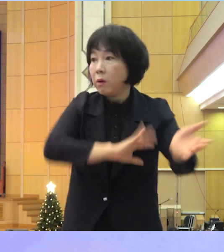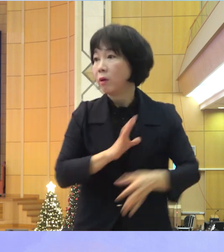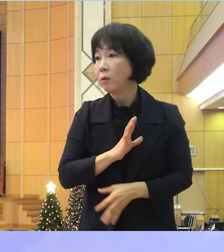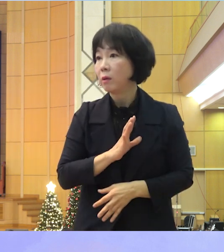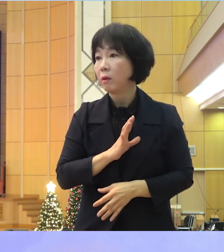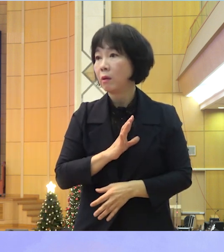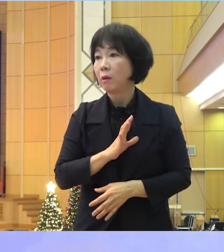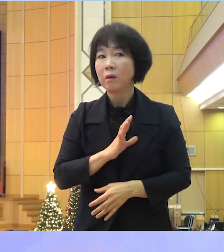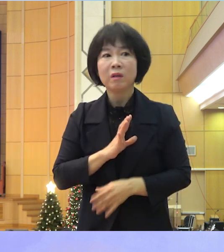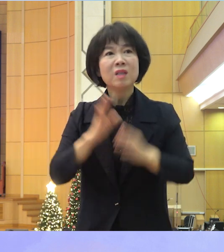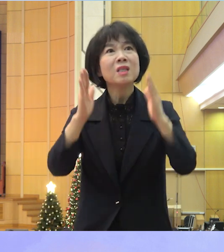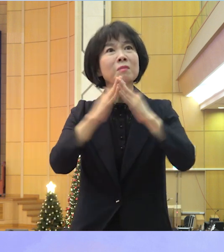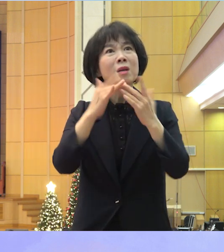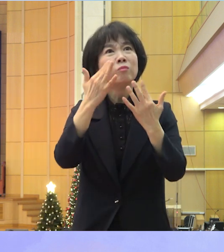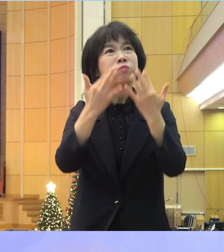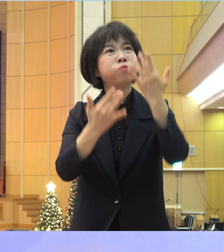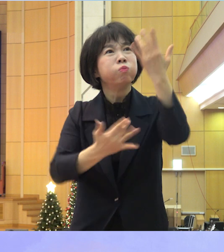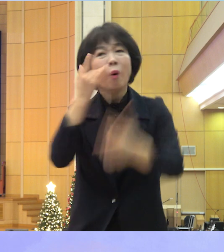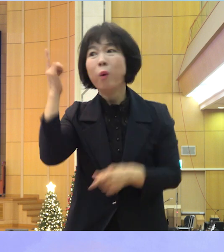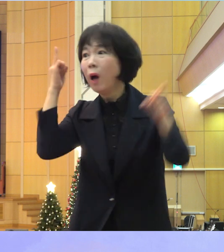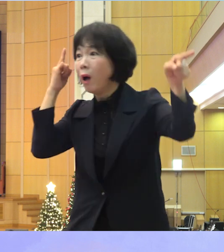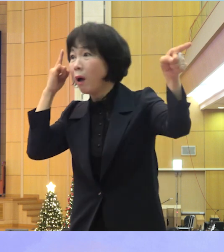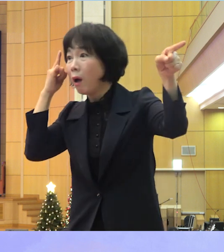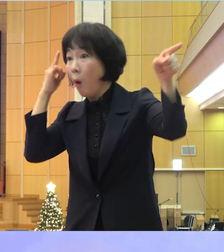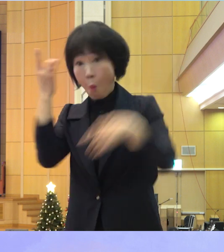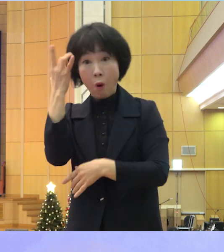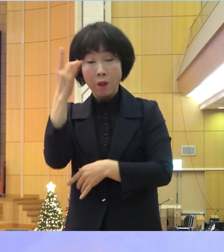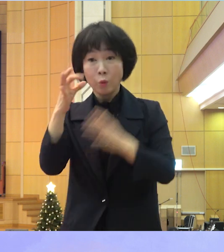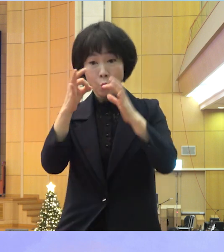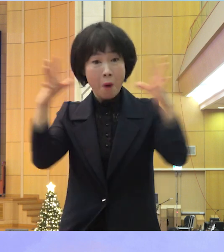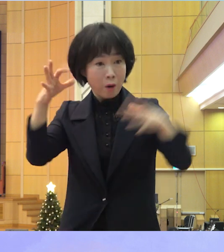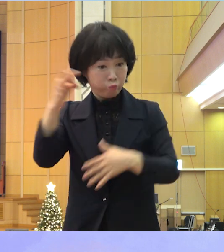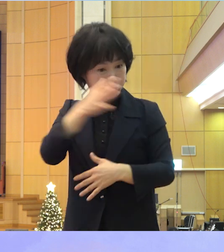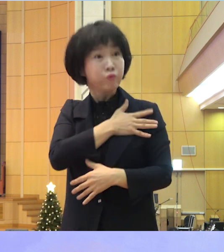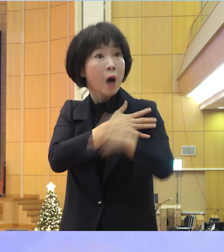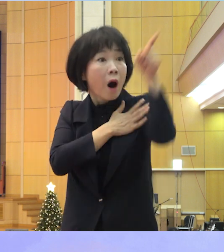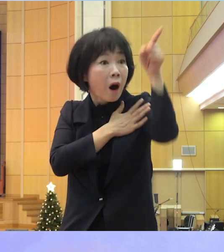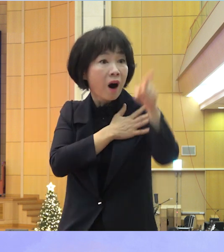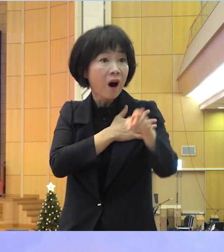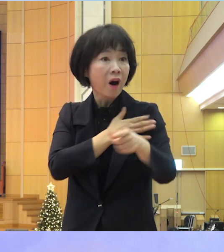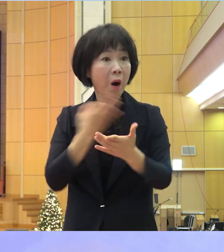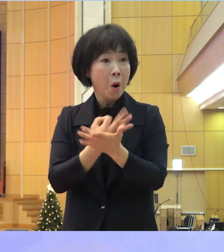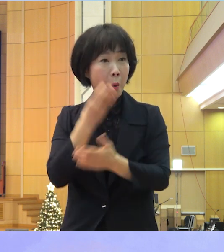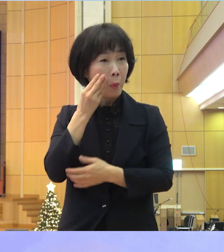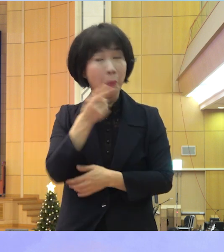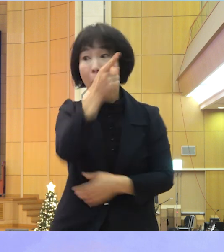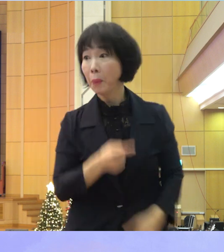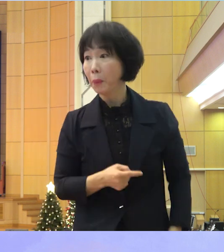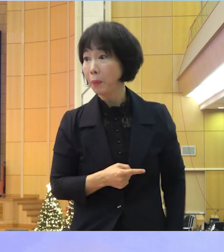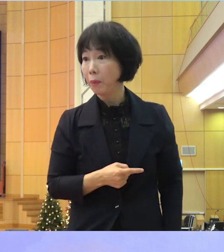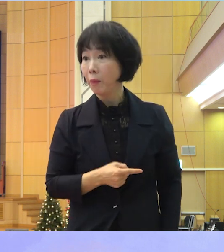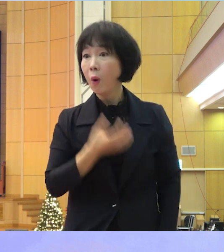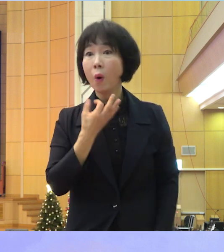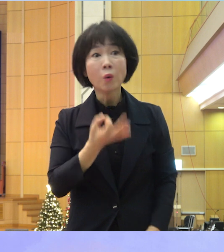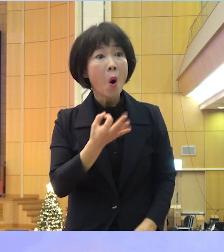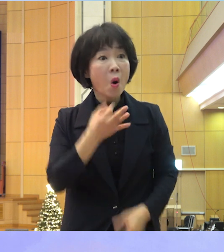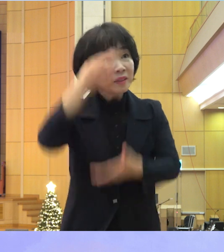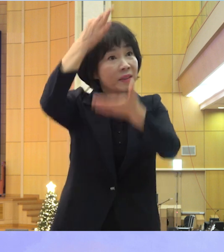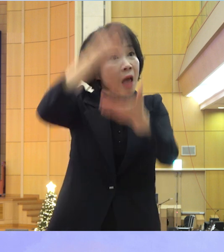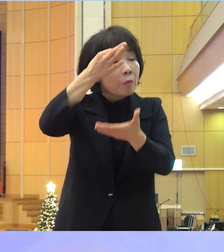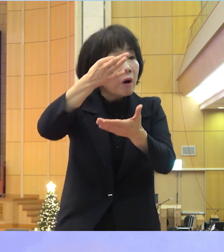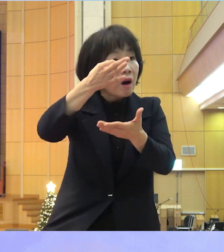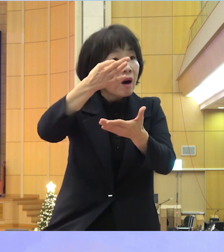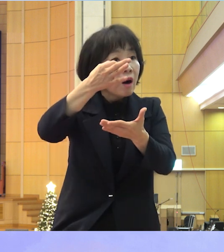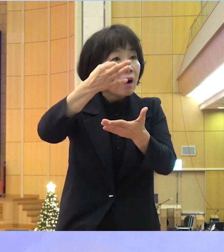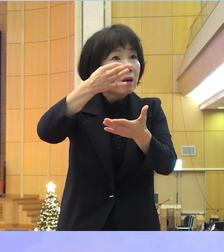여기에서 다른 건 모르겠어요. 많은 물질을 가지고 있다가 좀 물질적으로 재물을